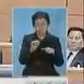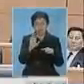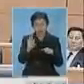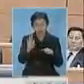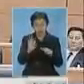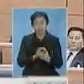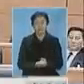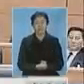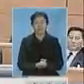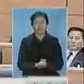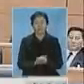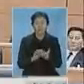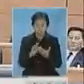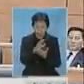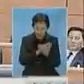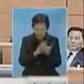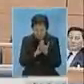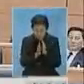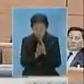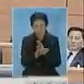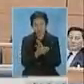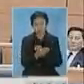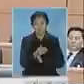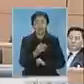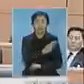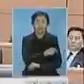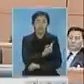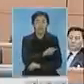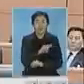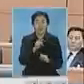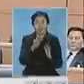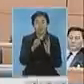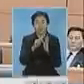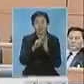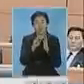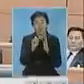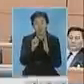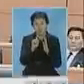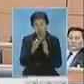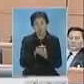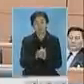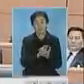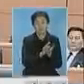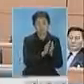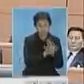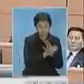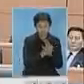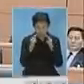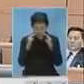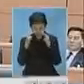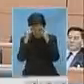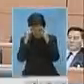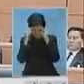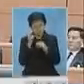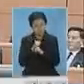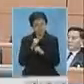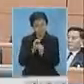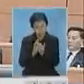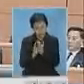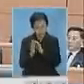ปฏิรูปฮะนายแพทย์ประเวทก็ปฏิรูปนายอานันท์ก็